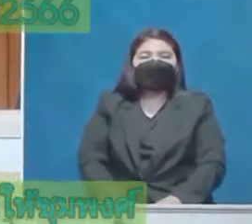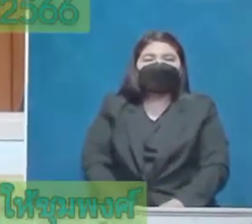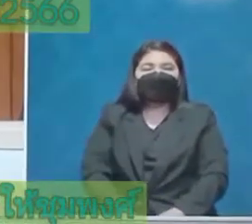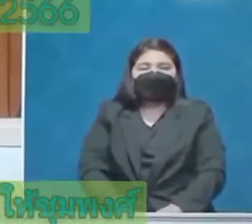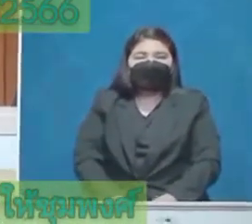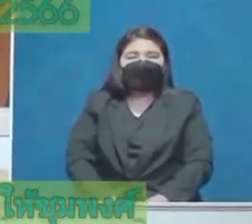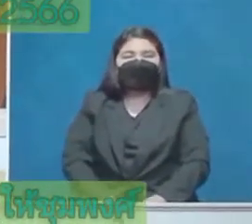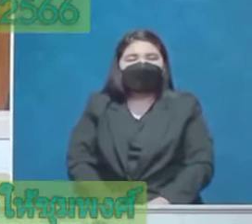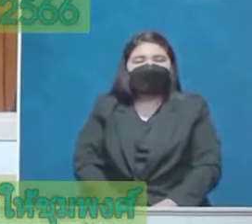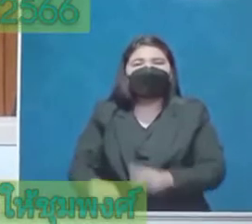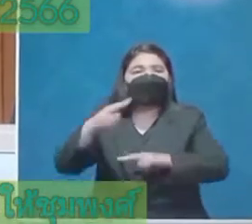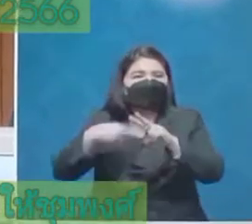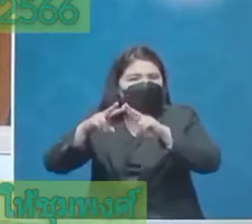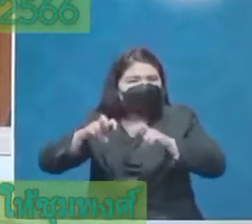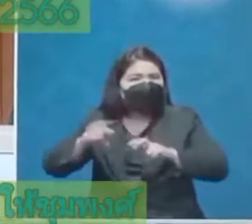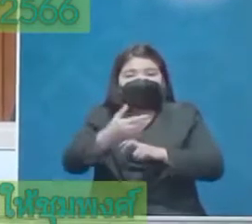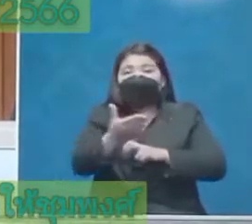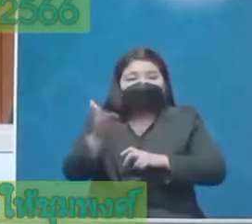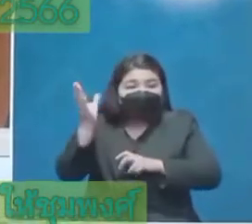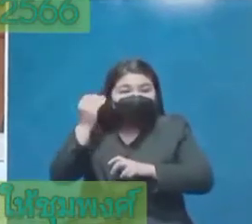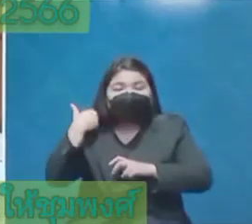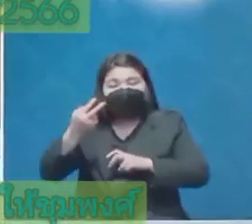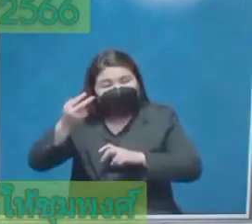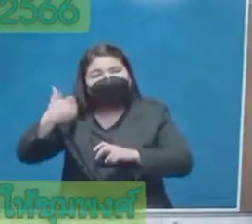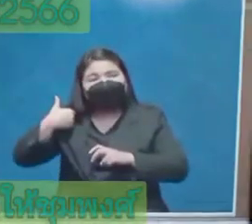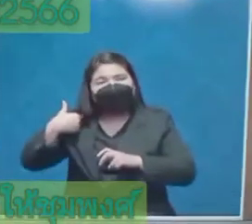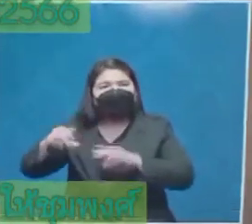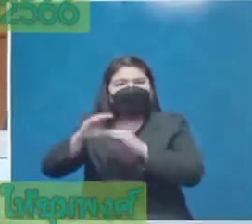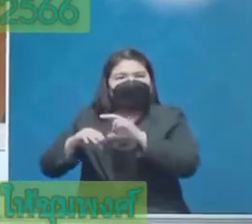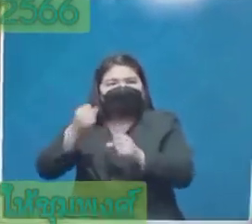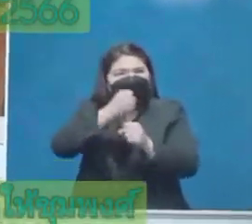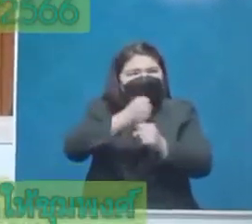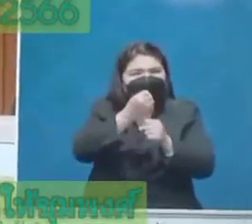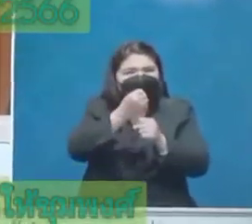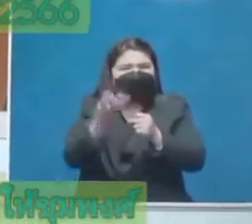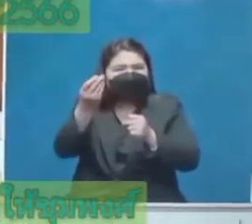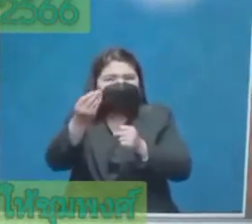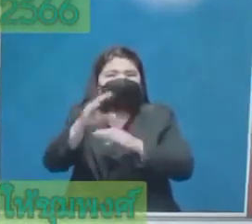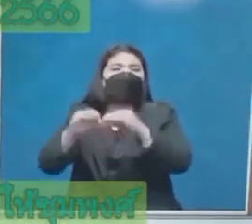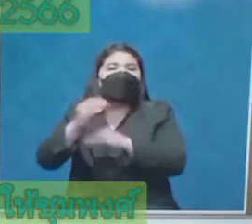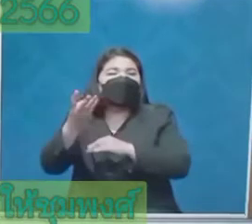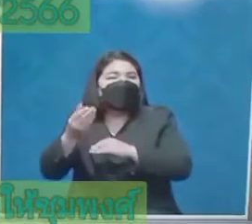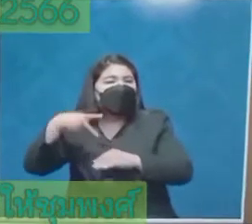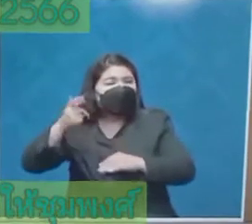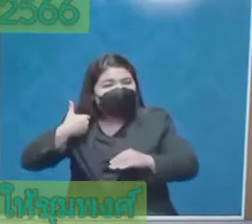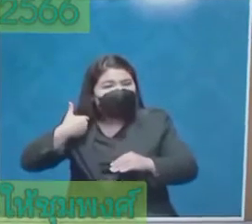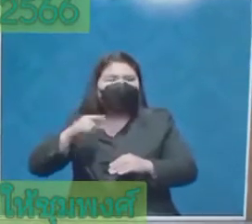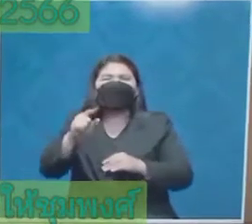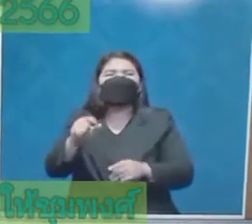ผลงานวิจัยและพัฒนาถ้าตามฟังบ้างหรือเปล่าว่าคุยผลงานเท่าไหร่กี่ร้อยชิ้นมาแล้วใช้ประโยชน์กันแล้วเท่าไหร่ท่านไม่เคยต